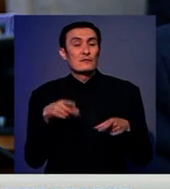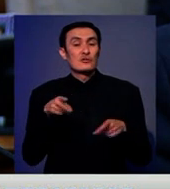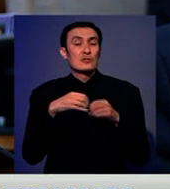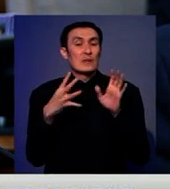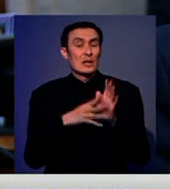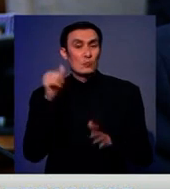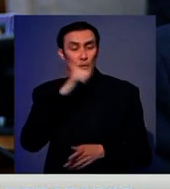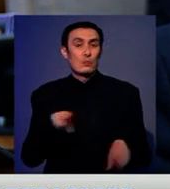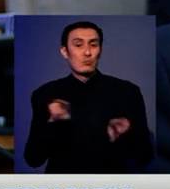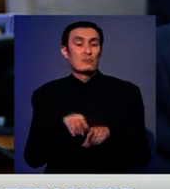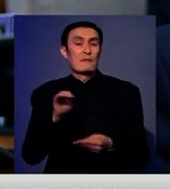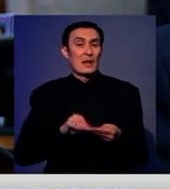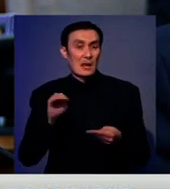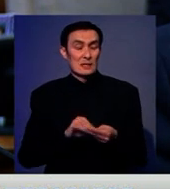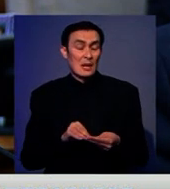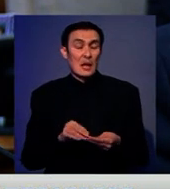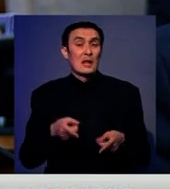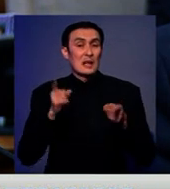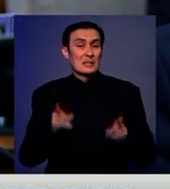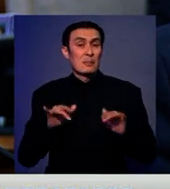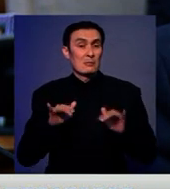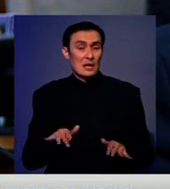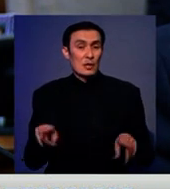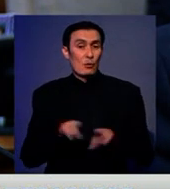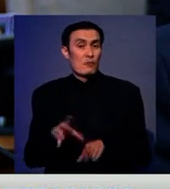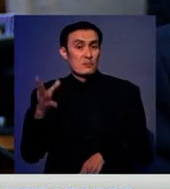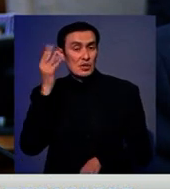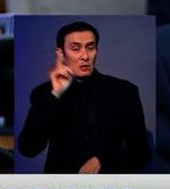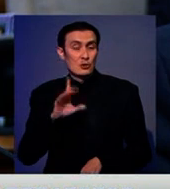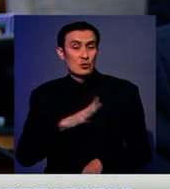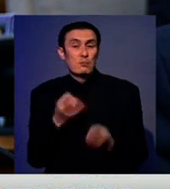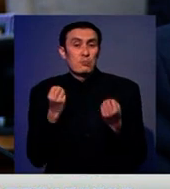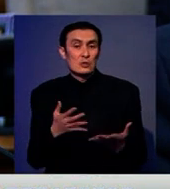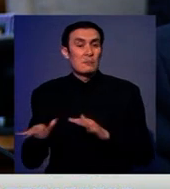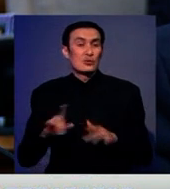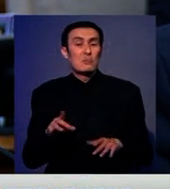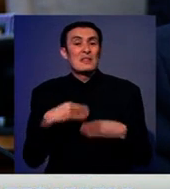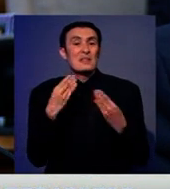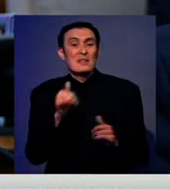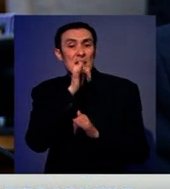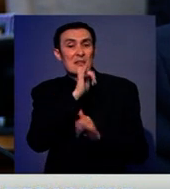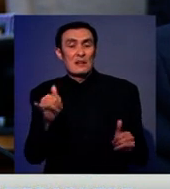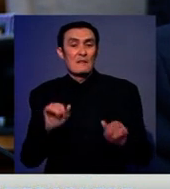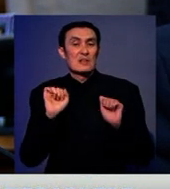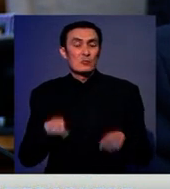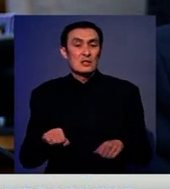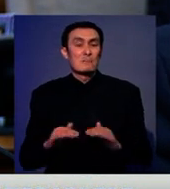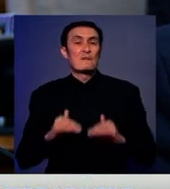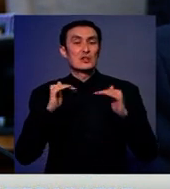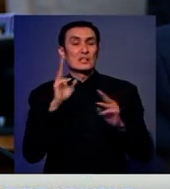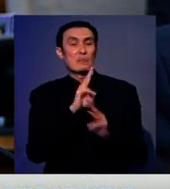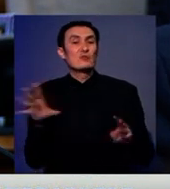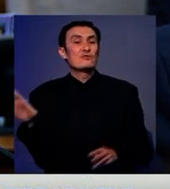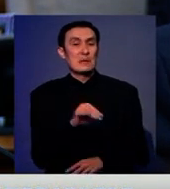году ожидается та же история. На самом деле сложилось впечатление, что проведена она была, чтобы не дать возможность повышать заработную плату сразу